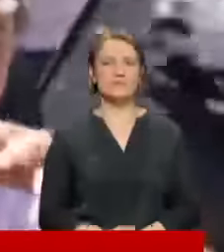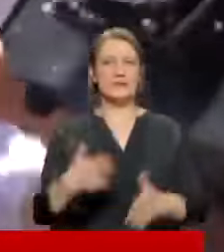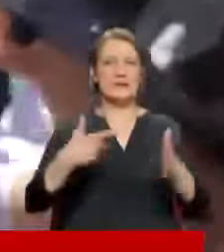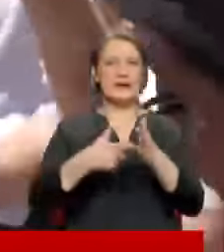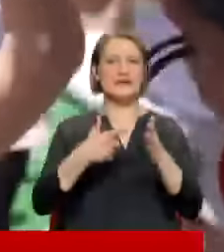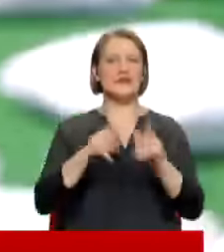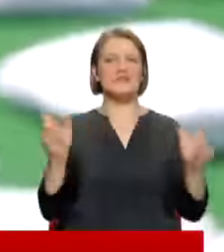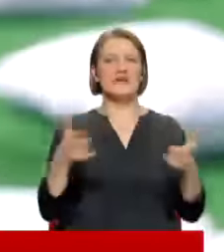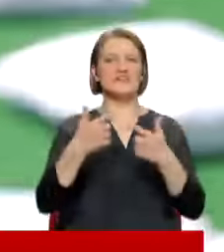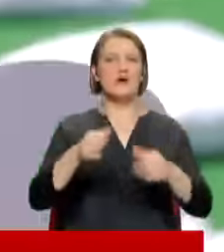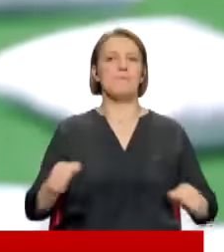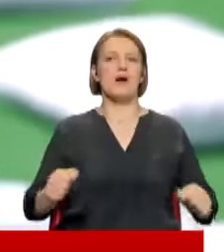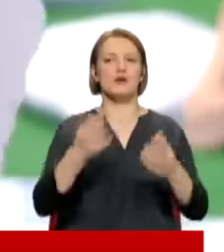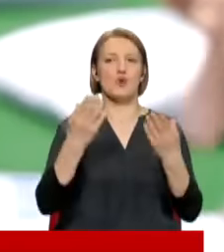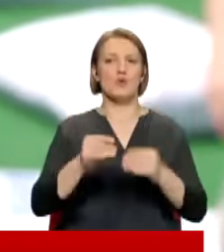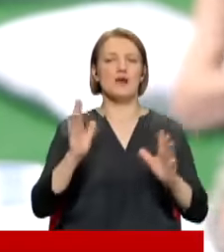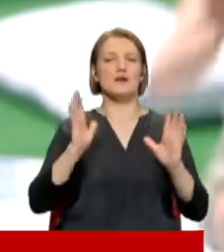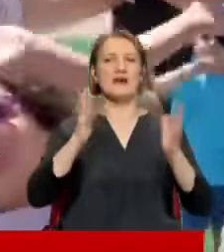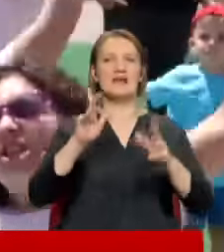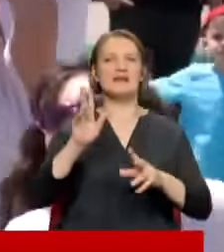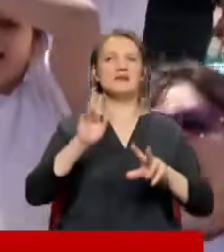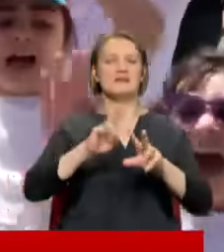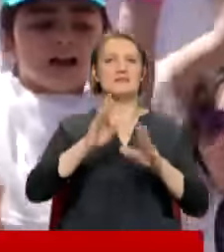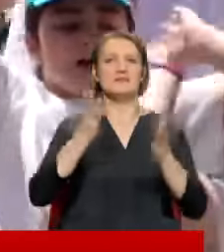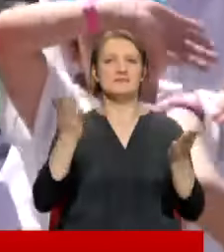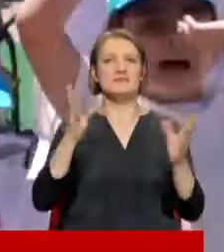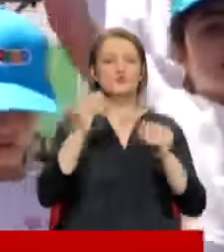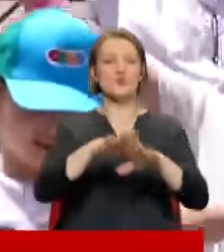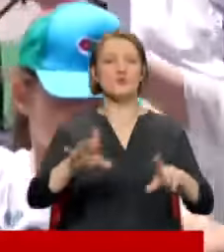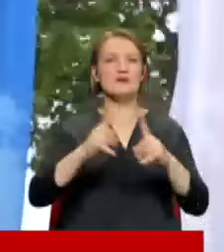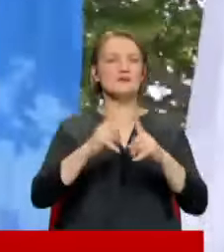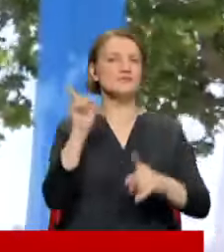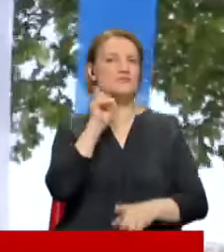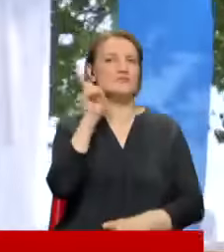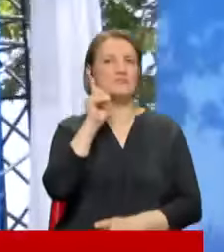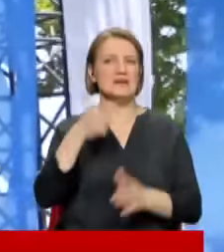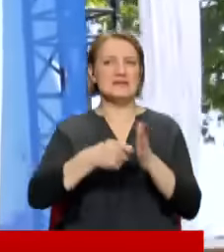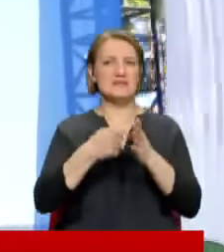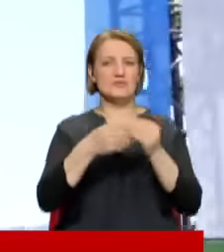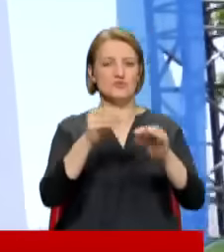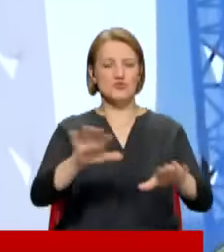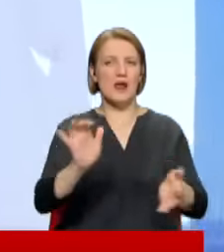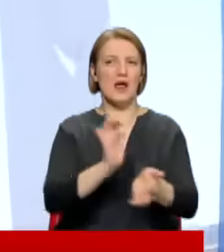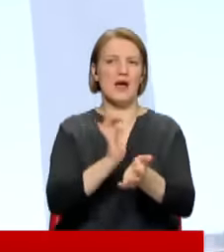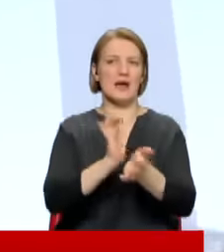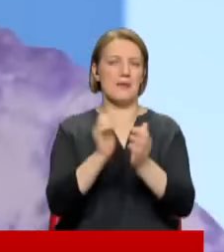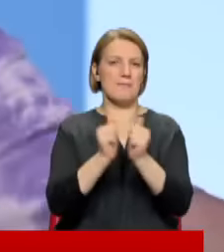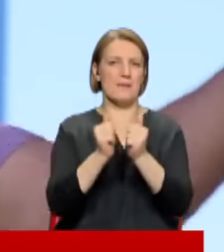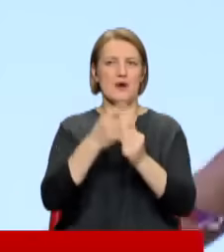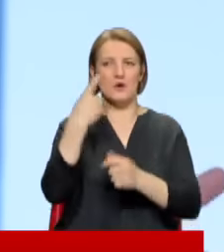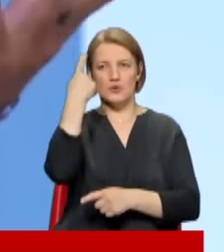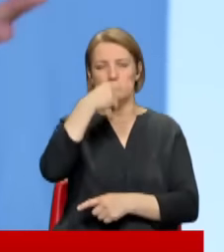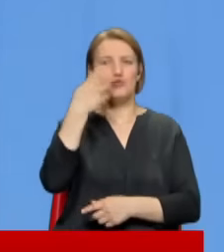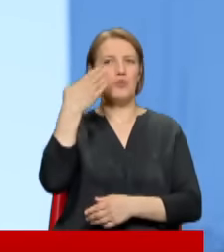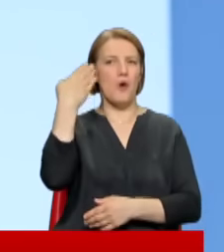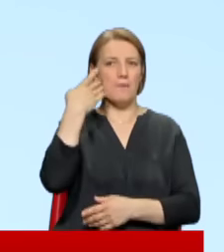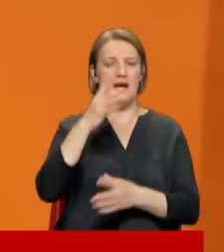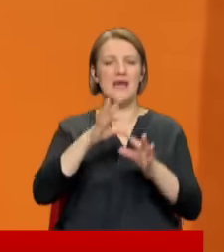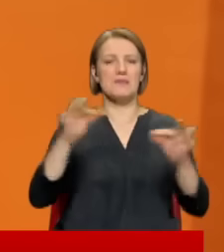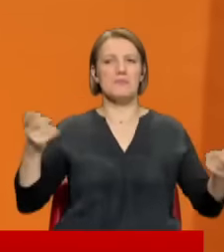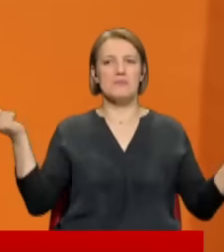Kadıköy Festival Park'ta gerçekleşen etkinlik yıldızlar geçidine dönüştü. Çok sayıda ünlü isim de çocuklar ve ebeveynlerine eşlik etti. Yüz boyama etkinlikleri,